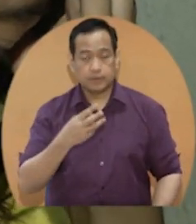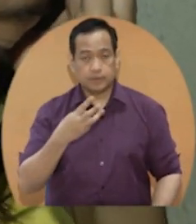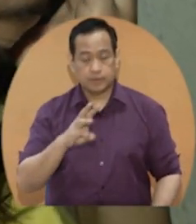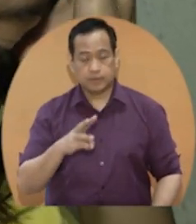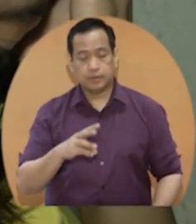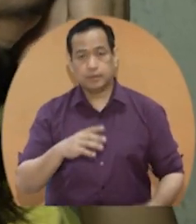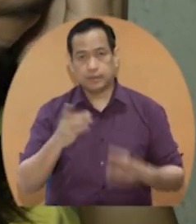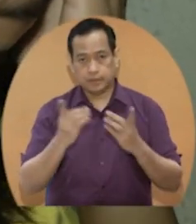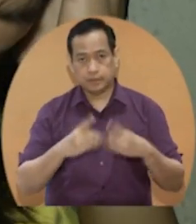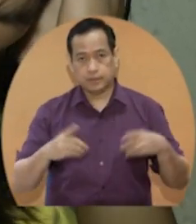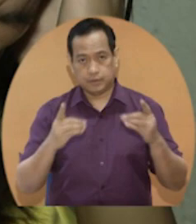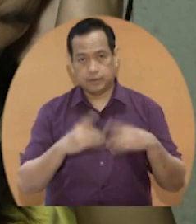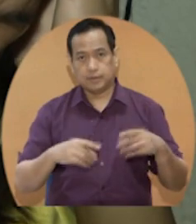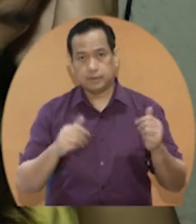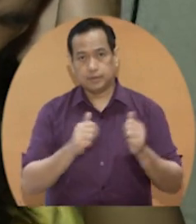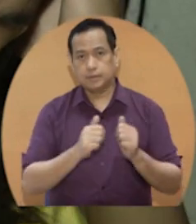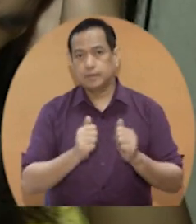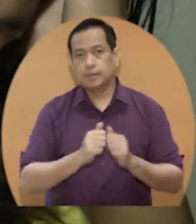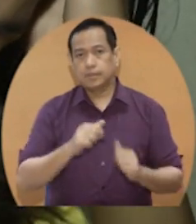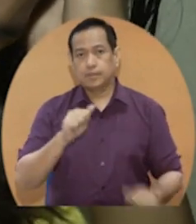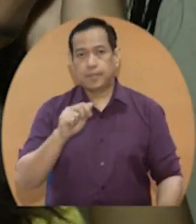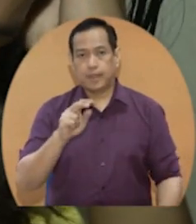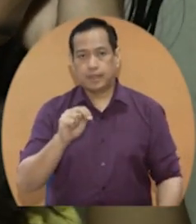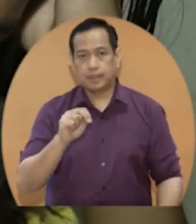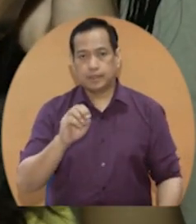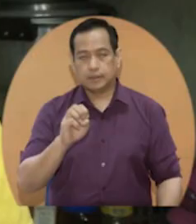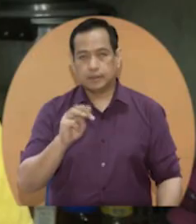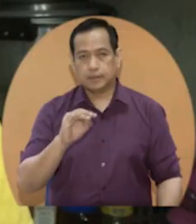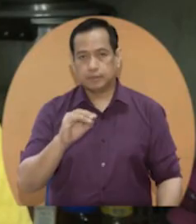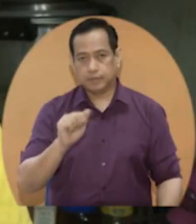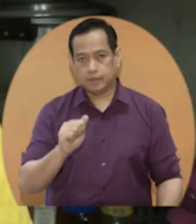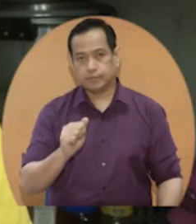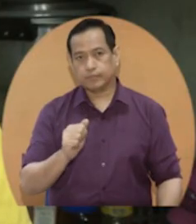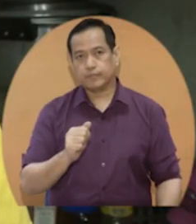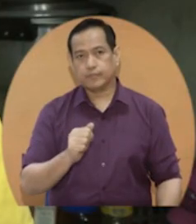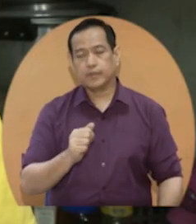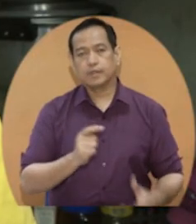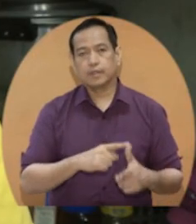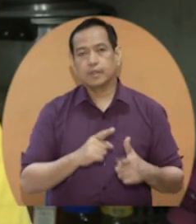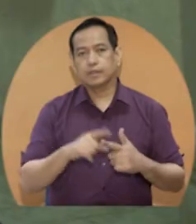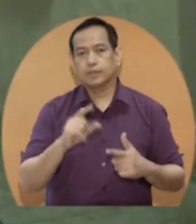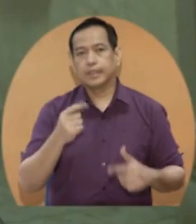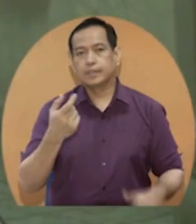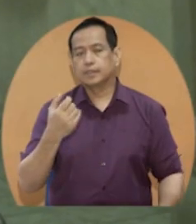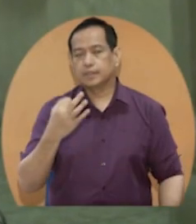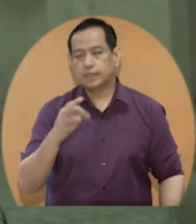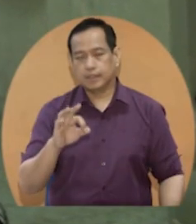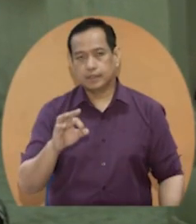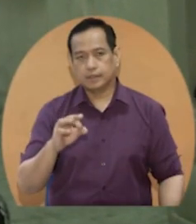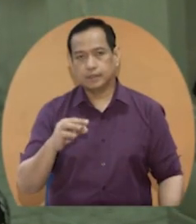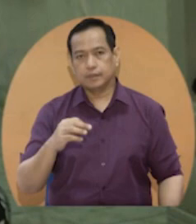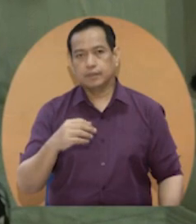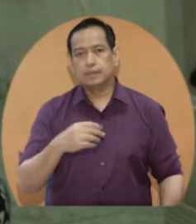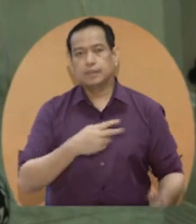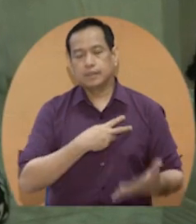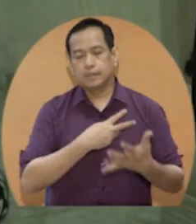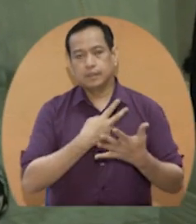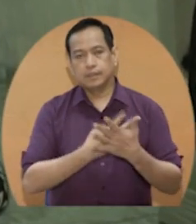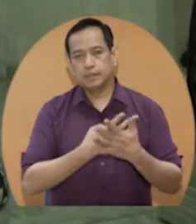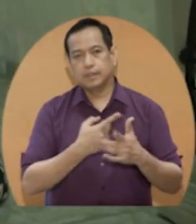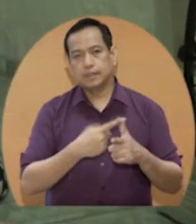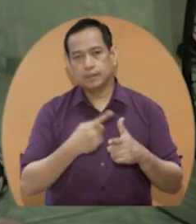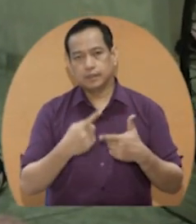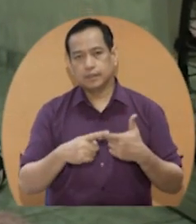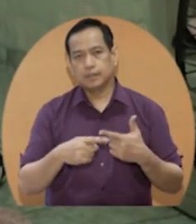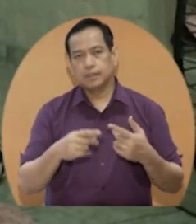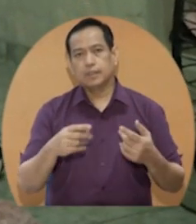2016, na-diagnose na siya ay merong anemia. Noong 2019, ito po na... nahimatay na po ako.